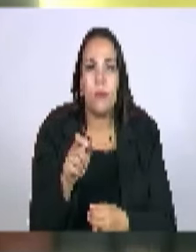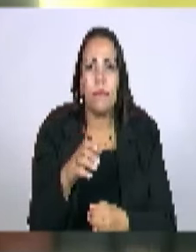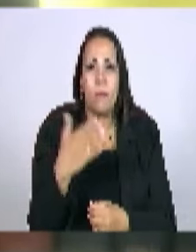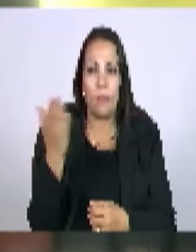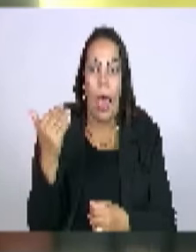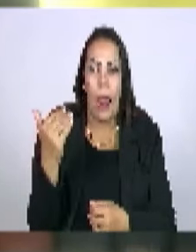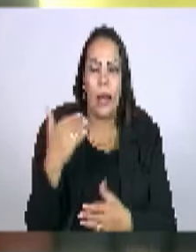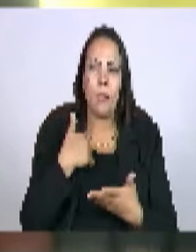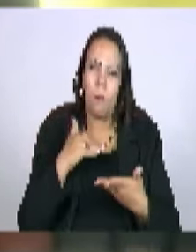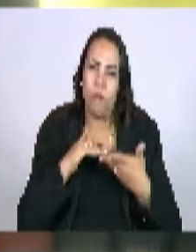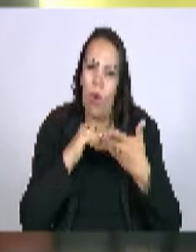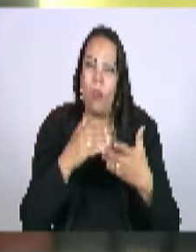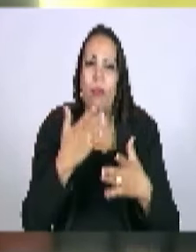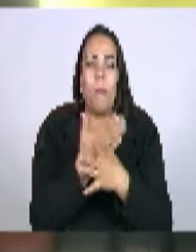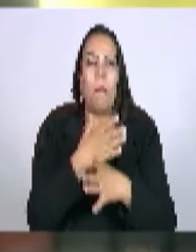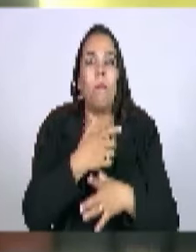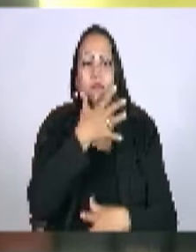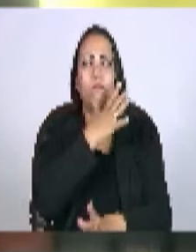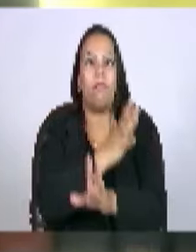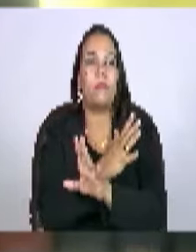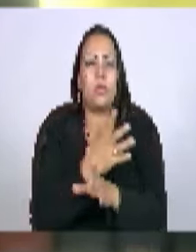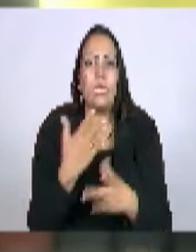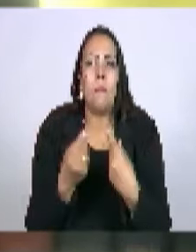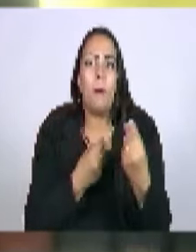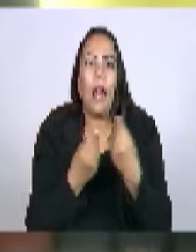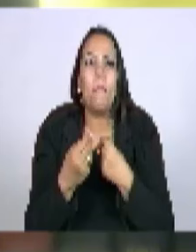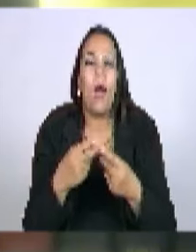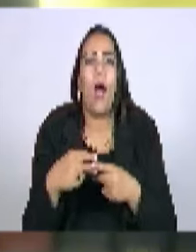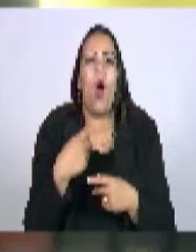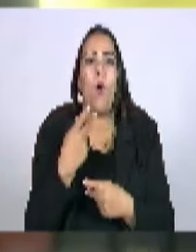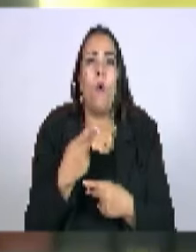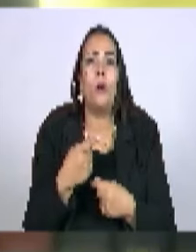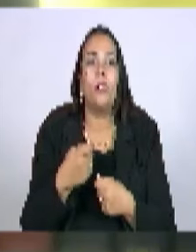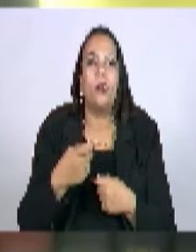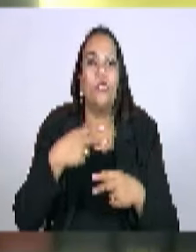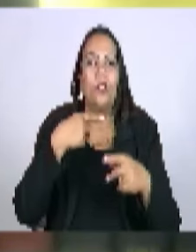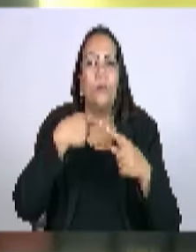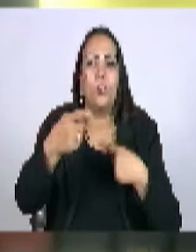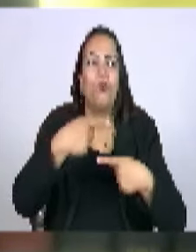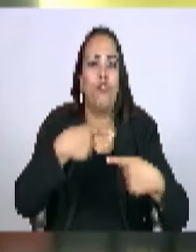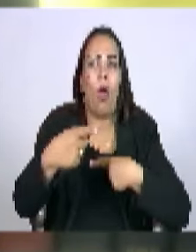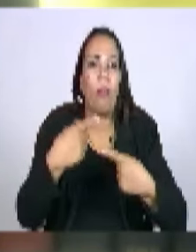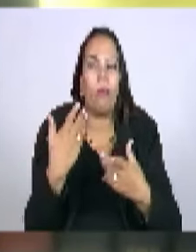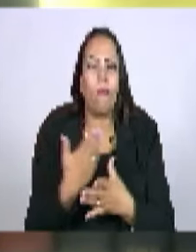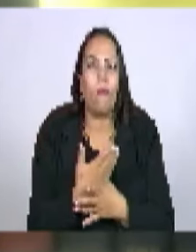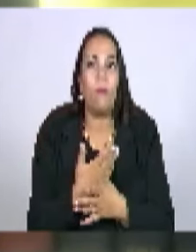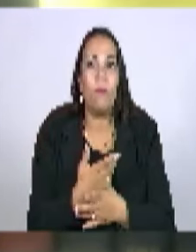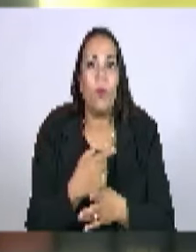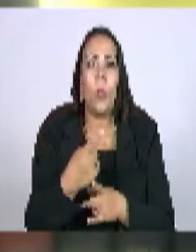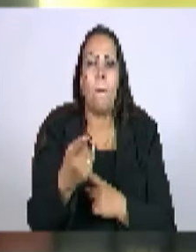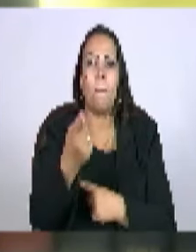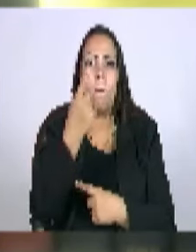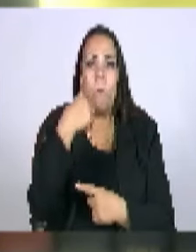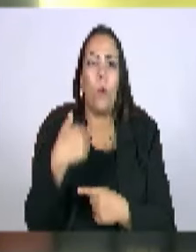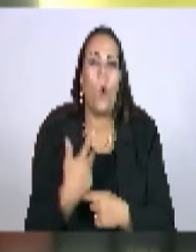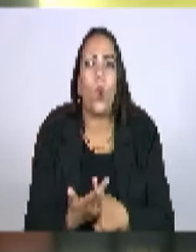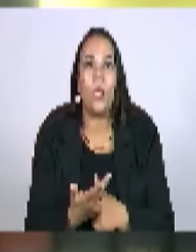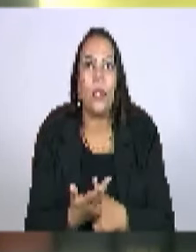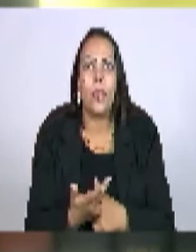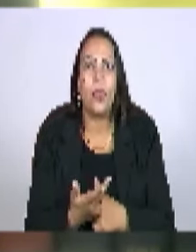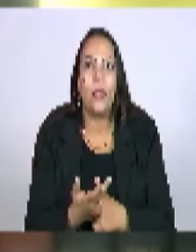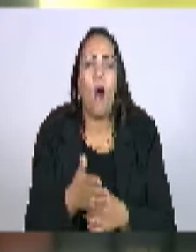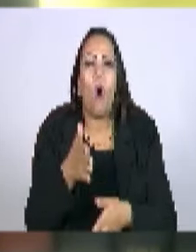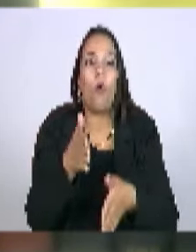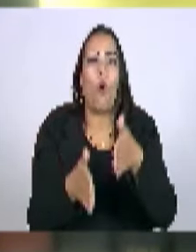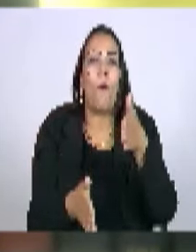تدخل على يعني مناقشه او شات اللي بيرد عليك هو ربط مغذى طبعا